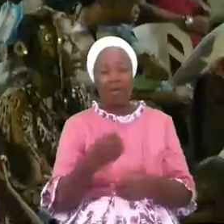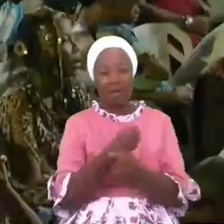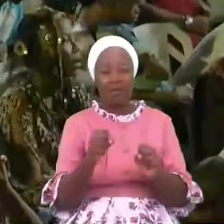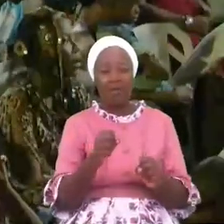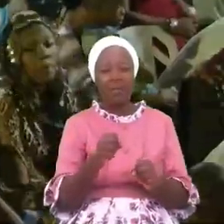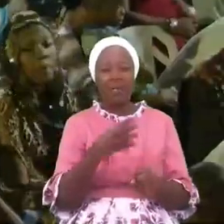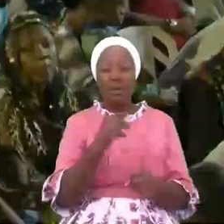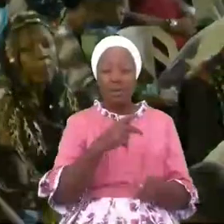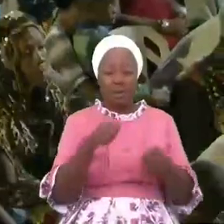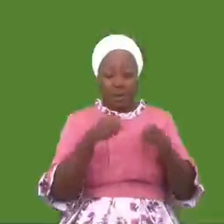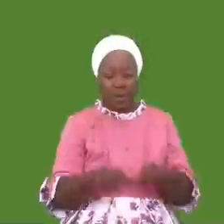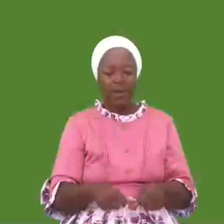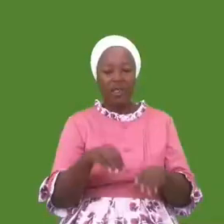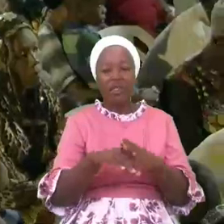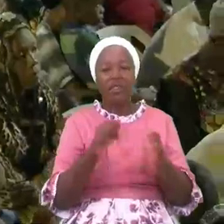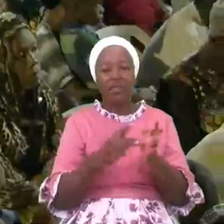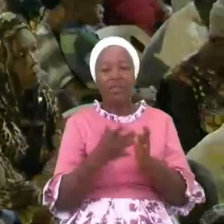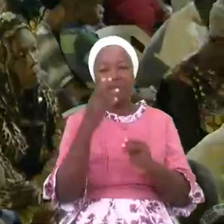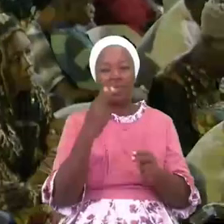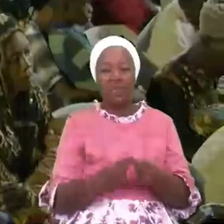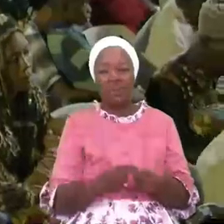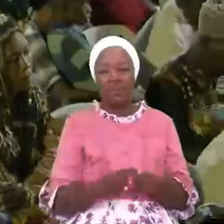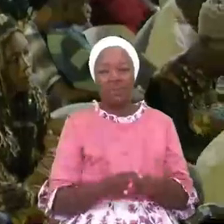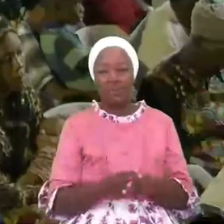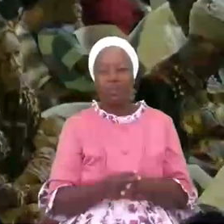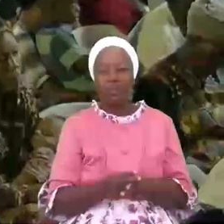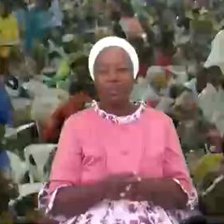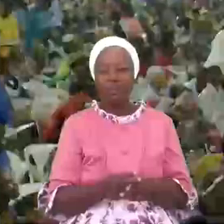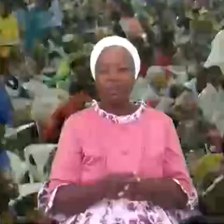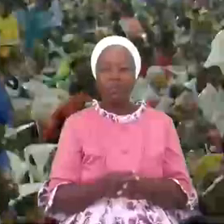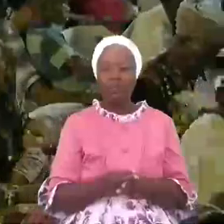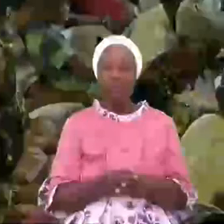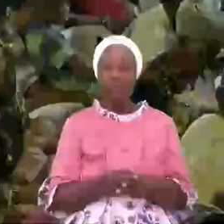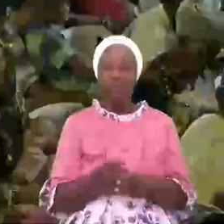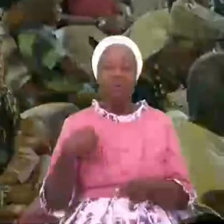salut sera permanent au nom de Jésus.